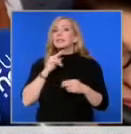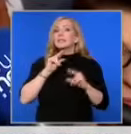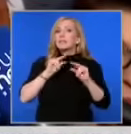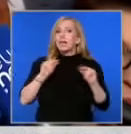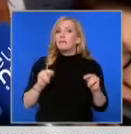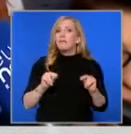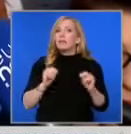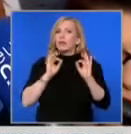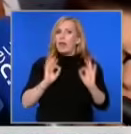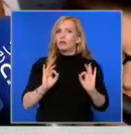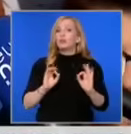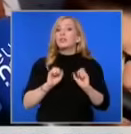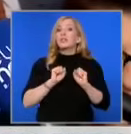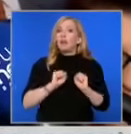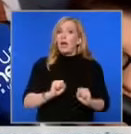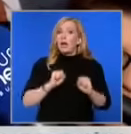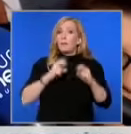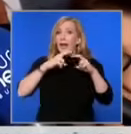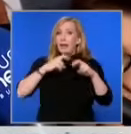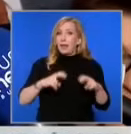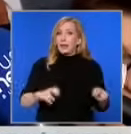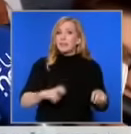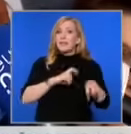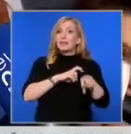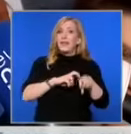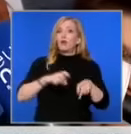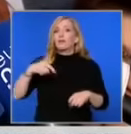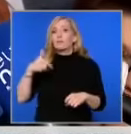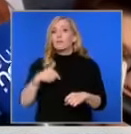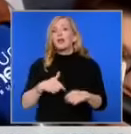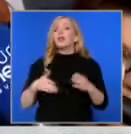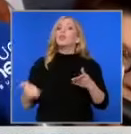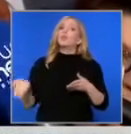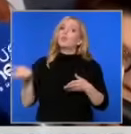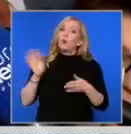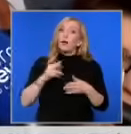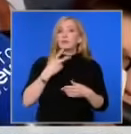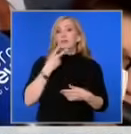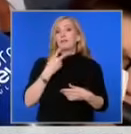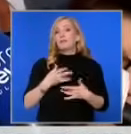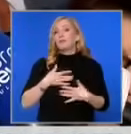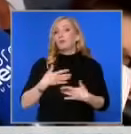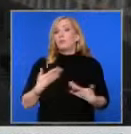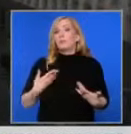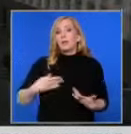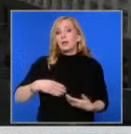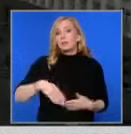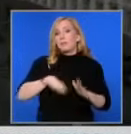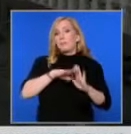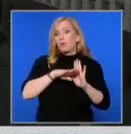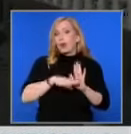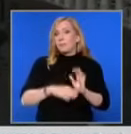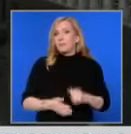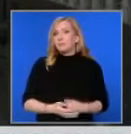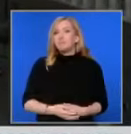изчакаме анализа на Денков Габриел и тогава да видим от това, което има по изпълнение на управленска програма. Като